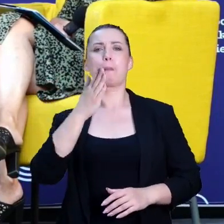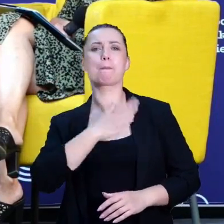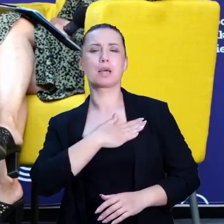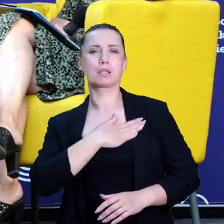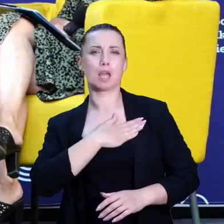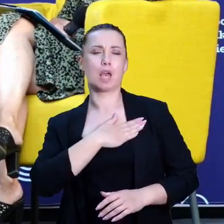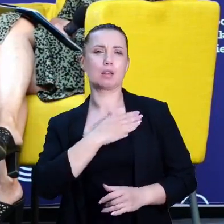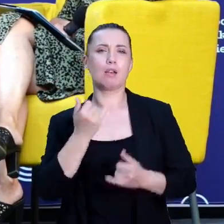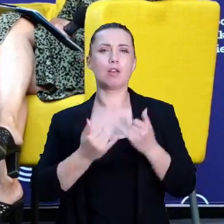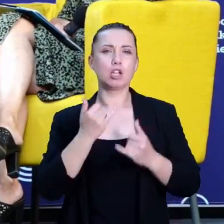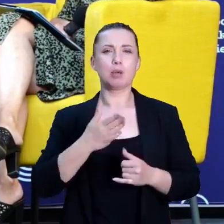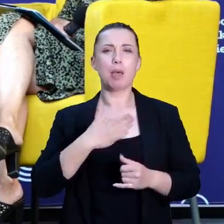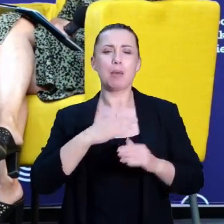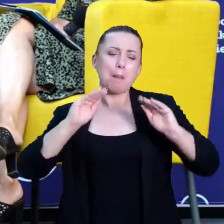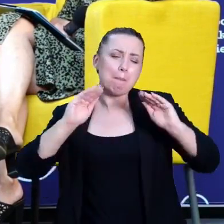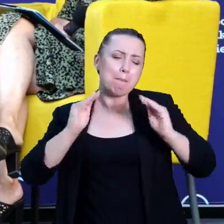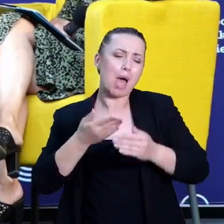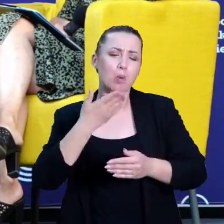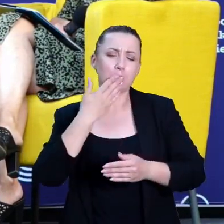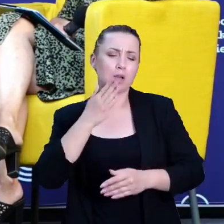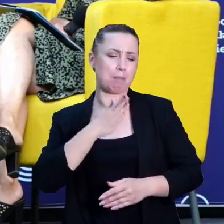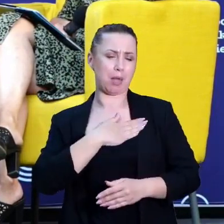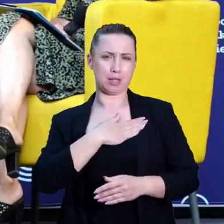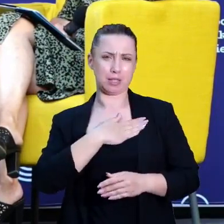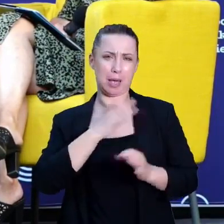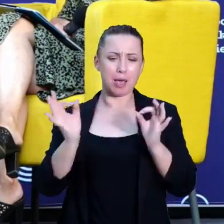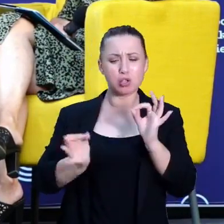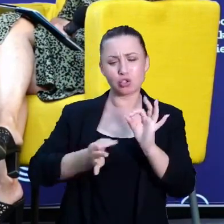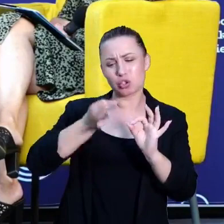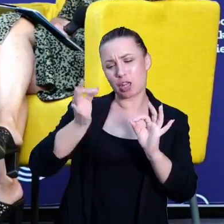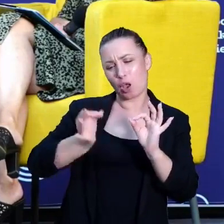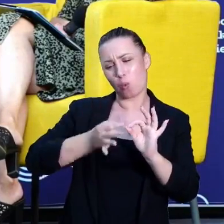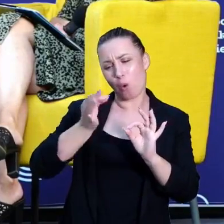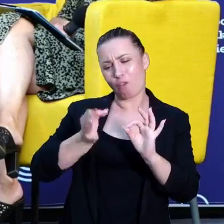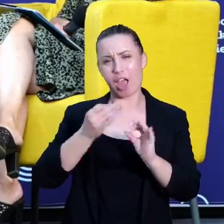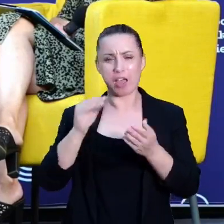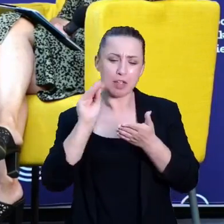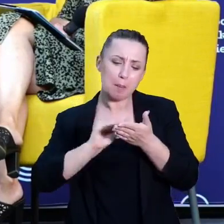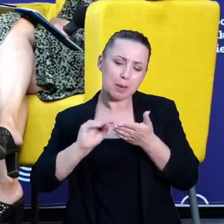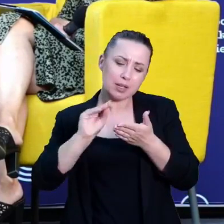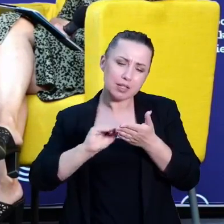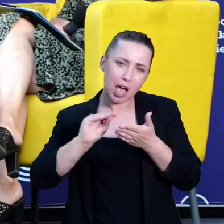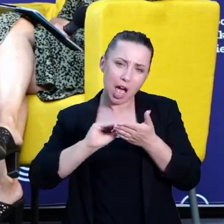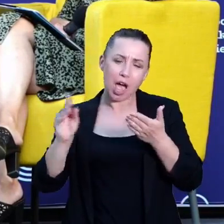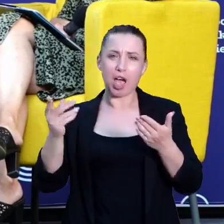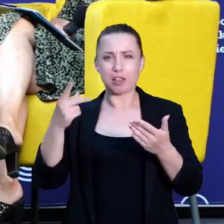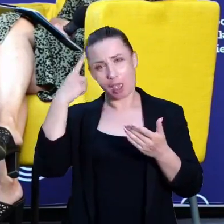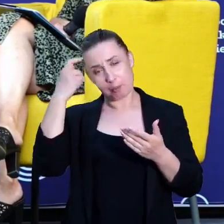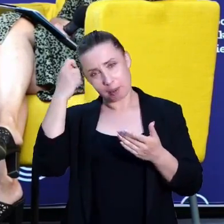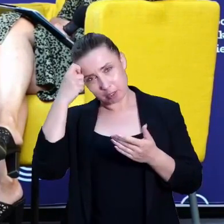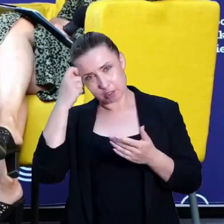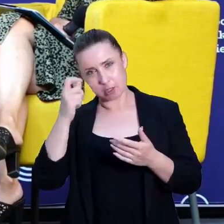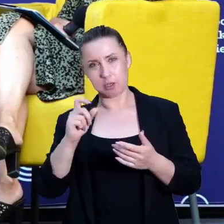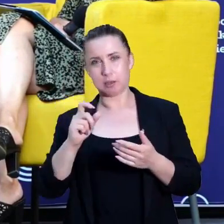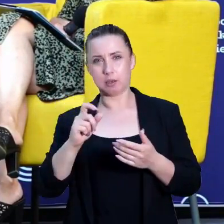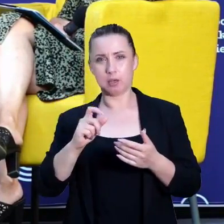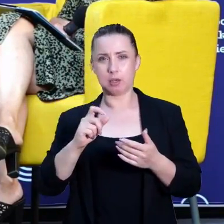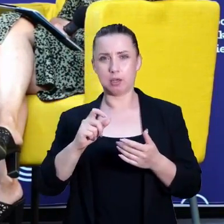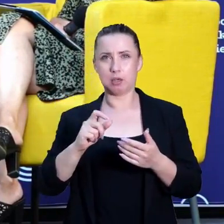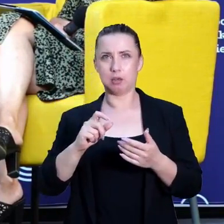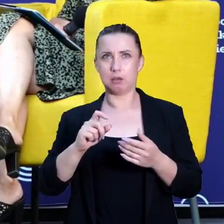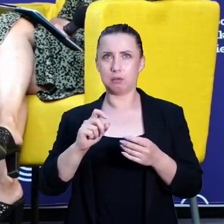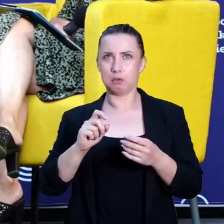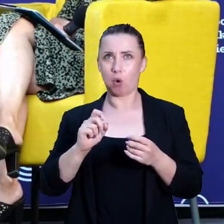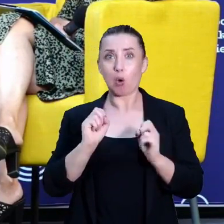maleńka pasja szydełkowania, pisania pamiętnika, cokolwiek, coś, co nas po prostu napędza, że warto się obudzić następnego dnia i znowu zrobić